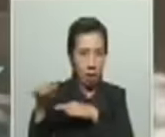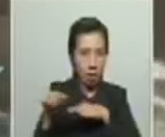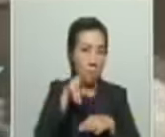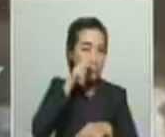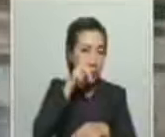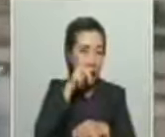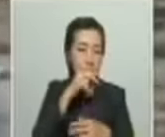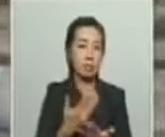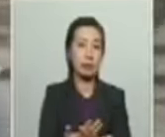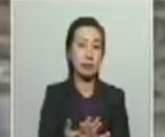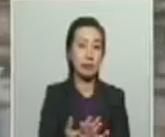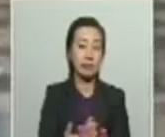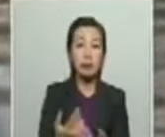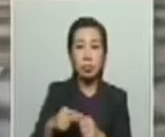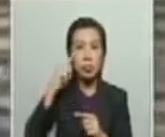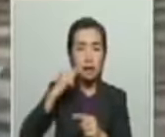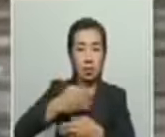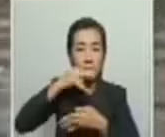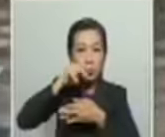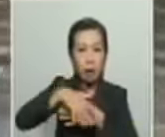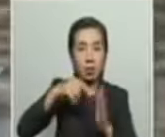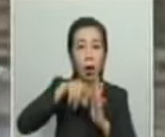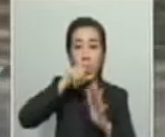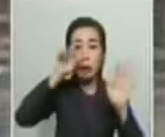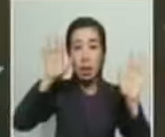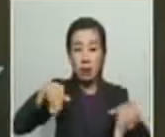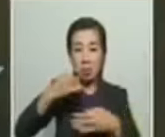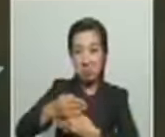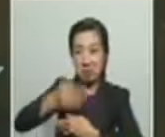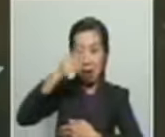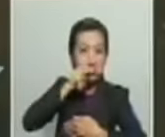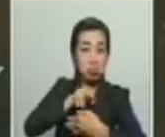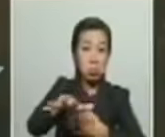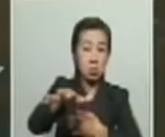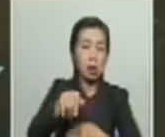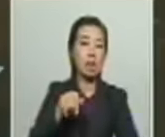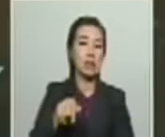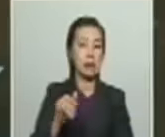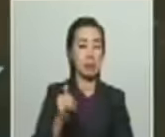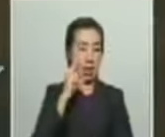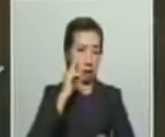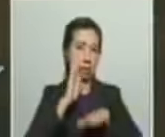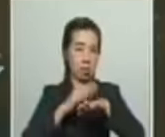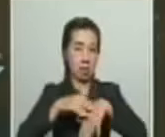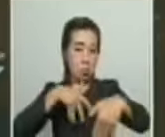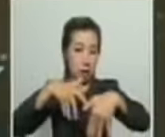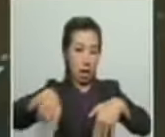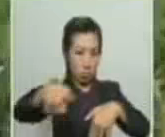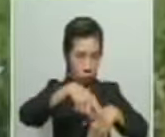วนกรณีเขื่อนเจ้าพระยาที่ชัยนาทจะระบายน้ำเพิ่มอีกเนี่ยนะคะก็อาจจะต้องเตือนประชาชนในพื้น